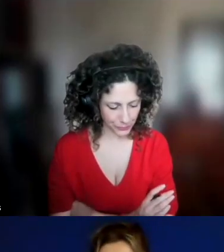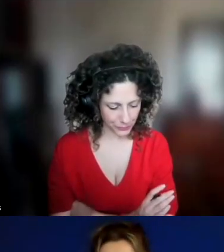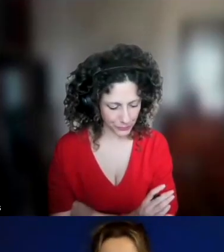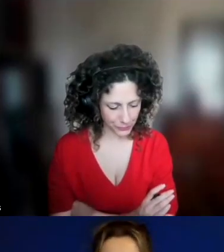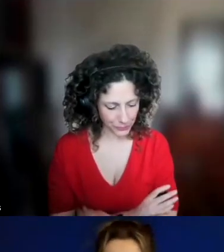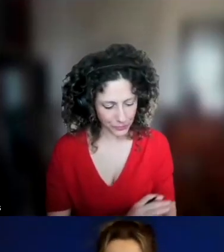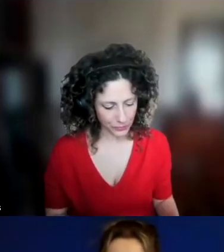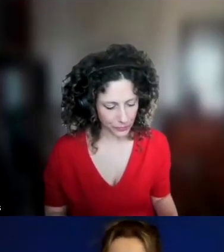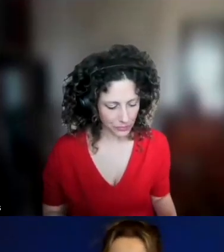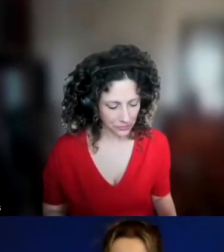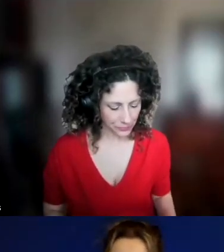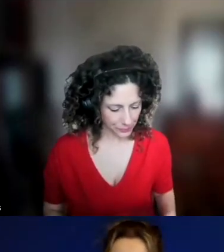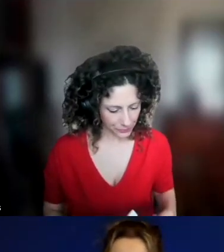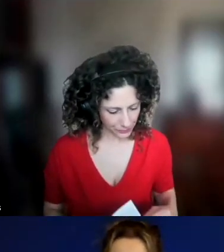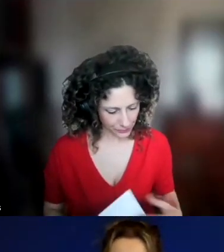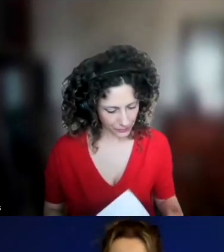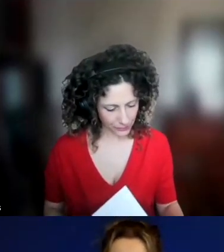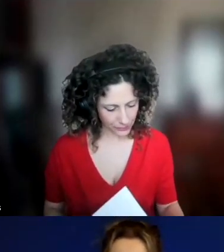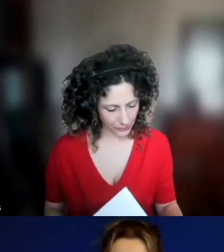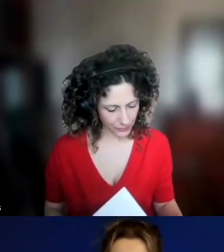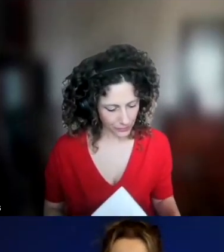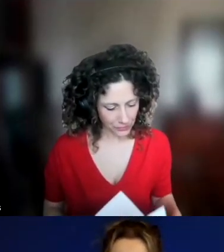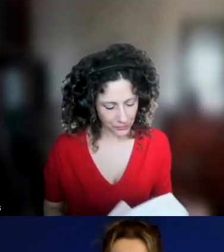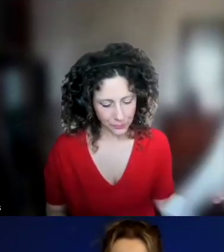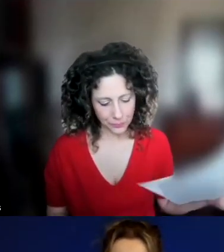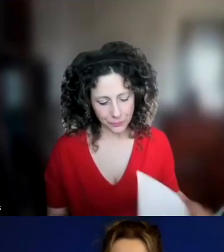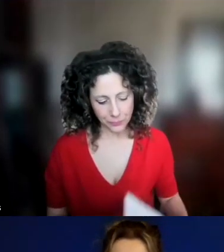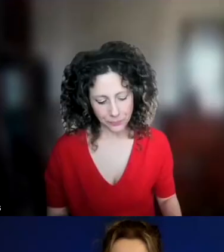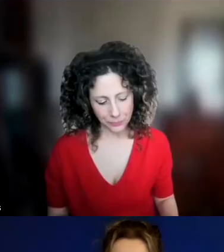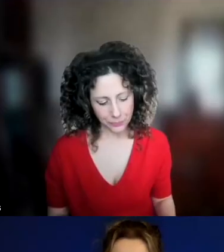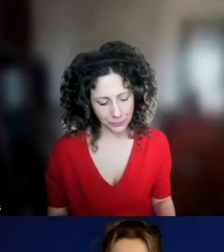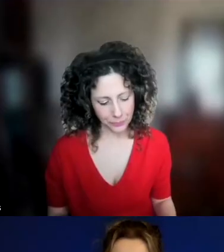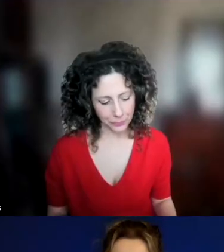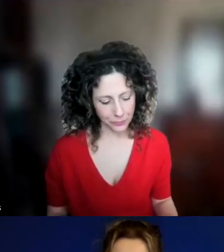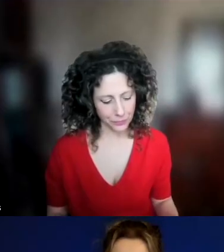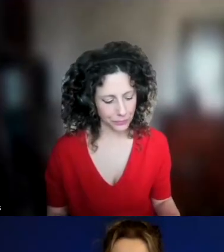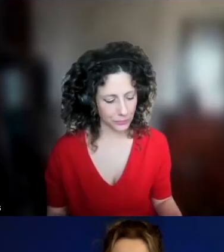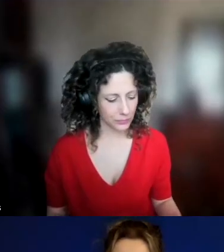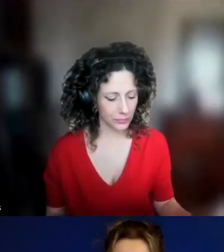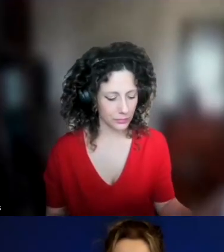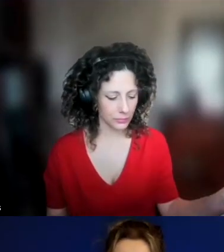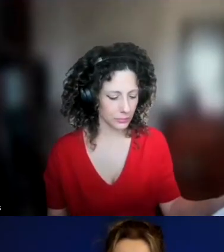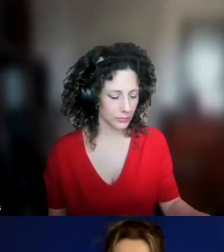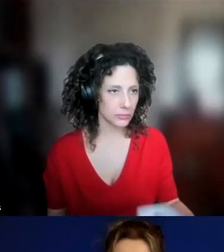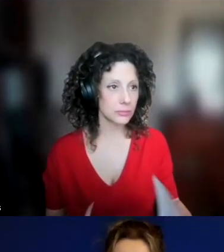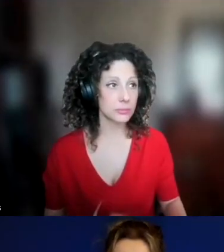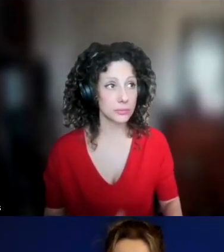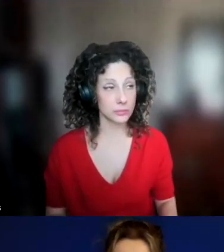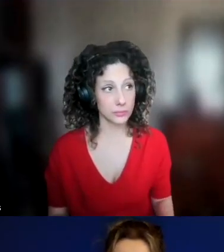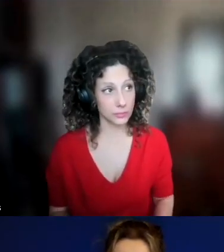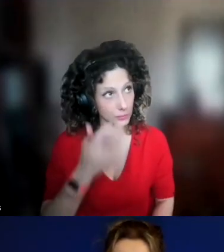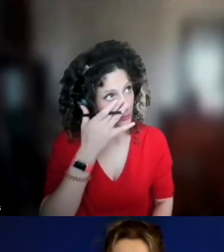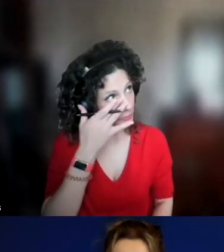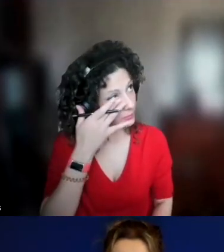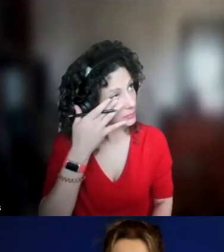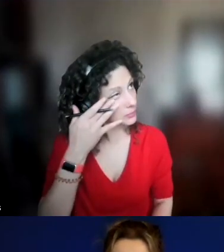Μην ανασένεις. Δεν υπάρχει χώρος αρκετός. Είμαστε πολλοί σε αυτή τη βάρκα.